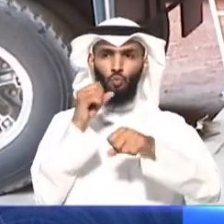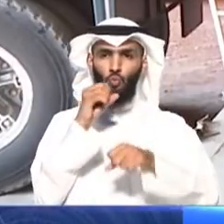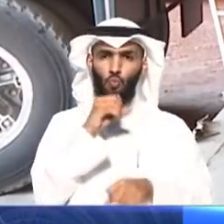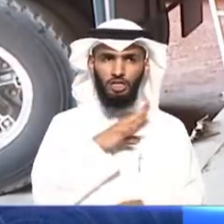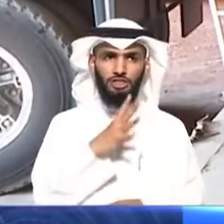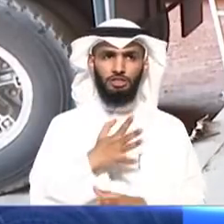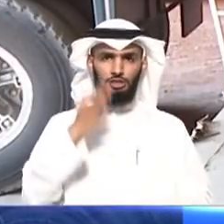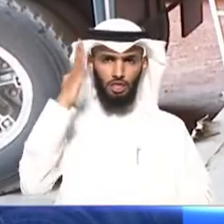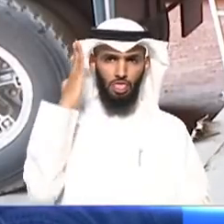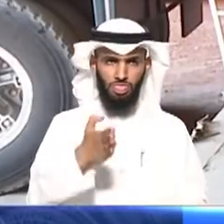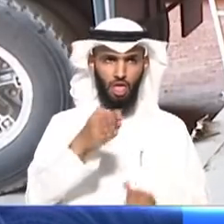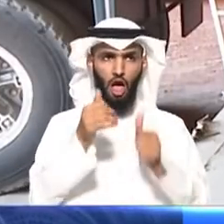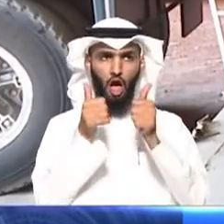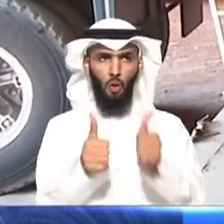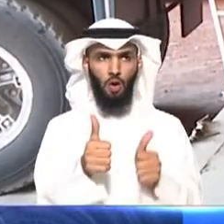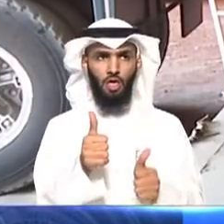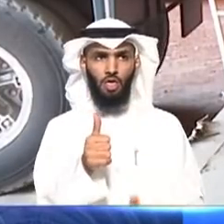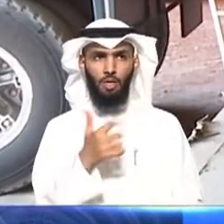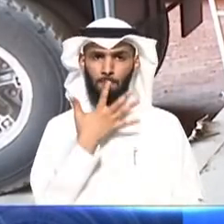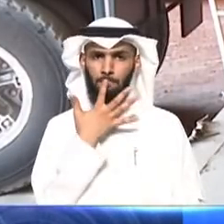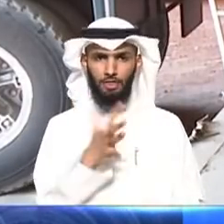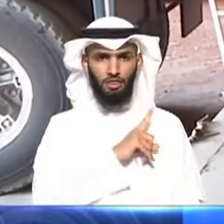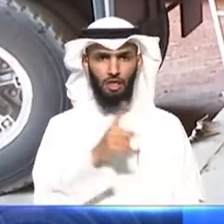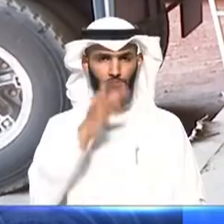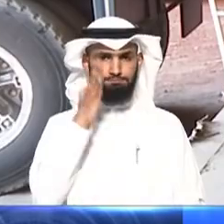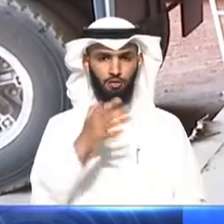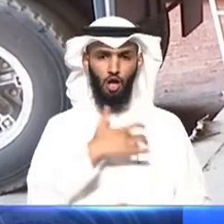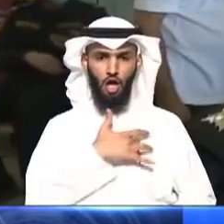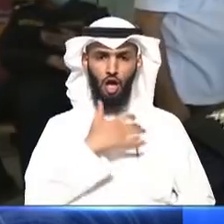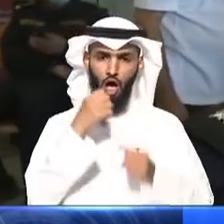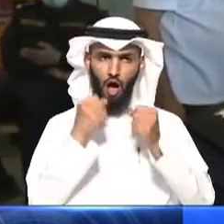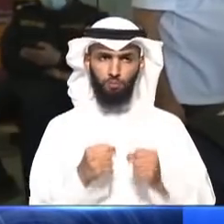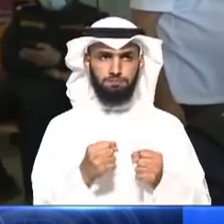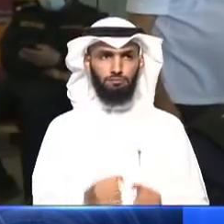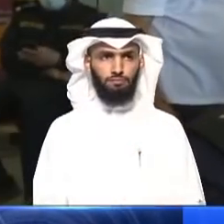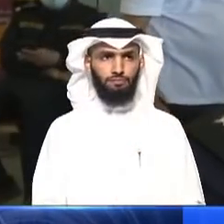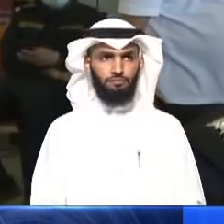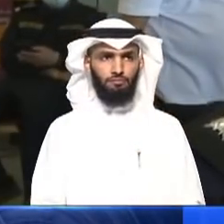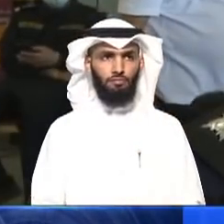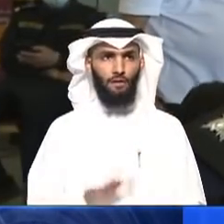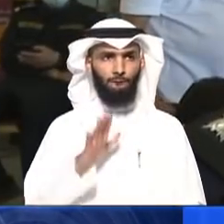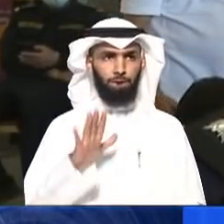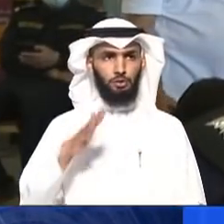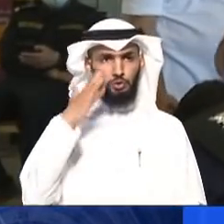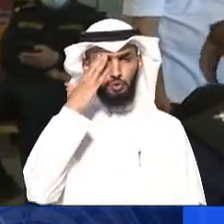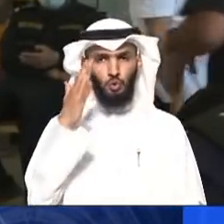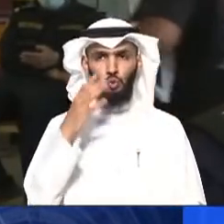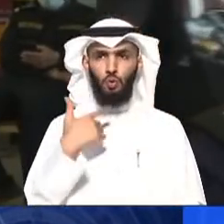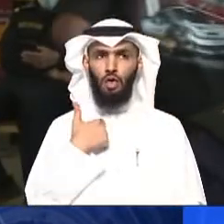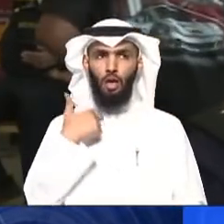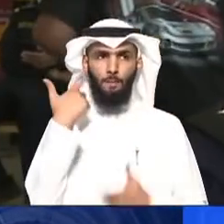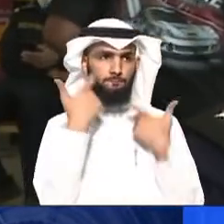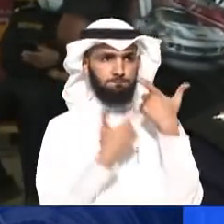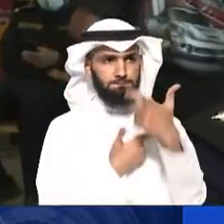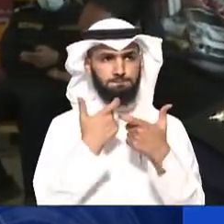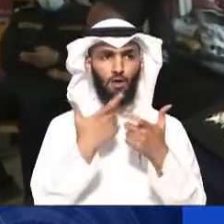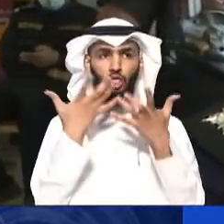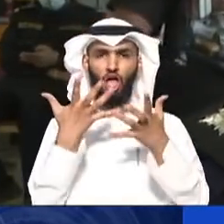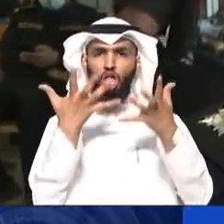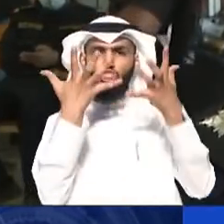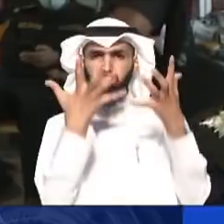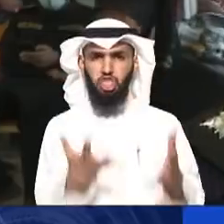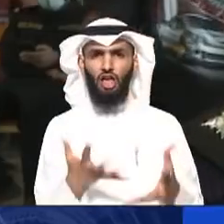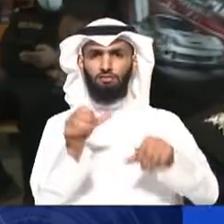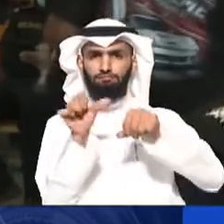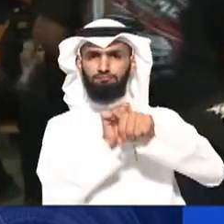له نفسه المساس بسلامة الوطن والمواطنين. تمكن قطاع الأمن الجنائي من ضبط هذه الكمية الكبيرة